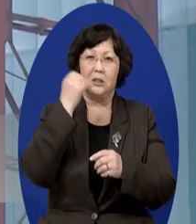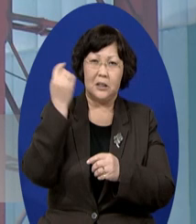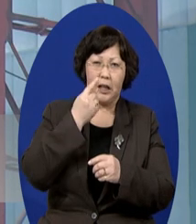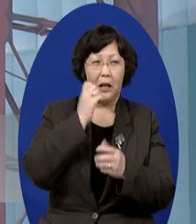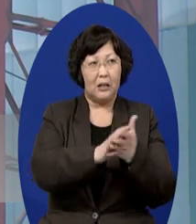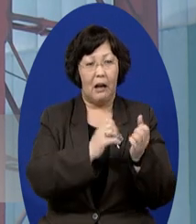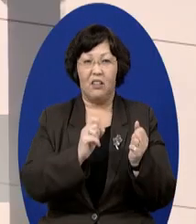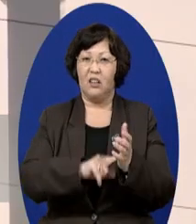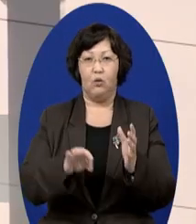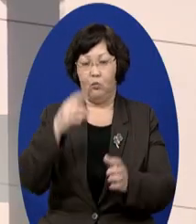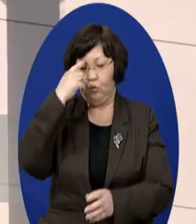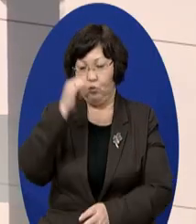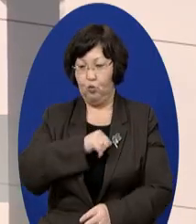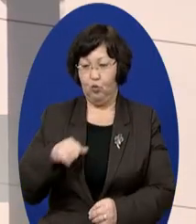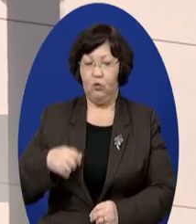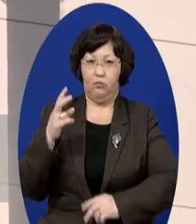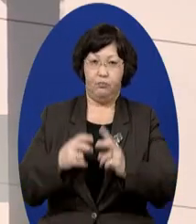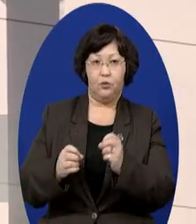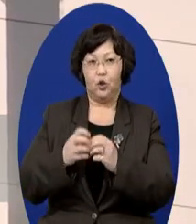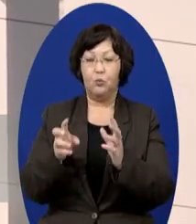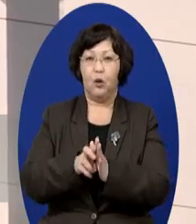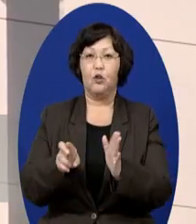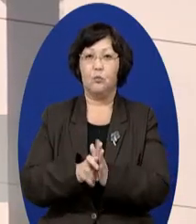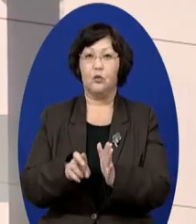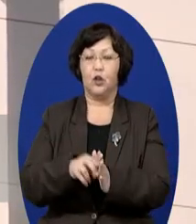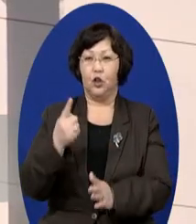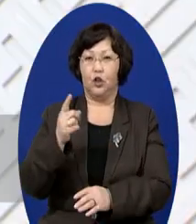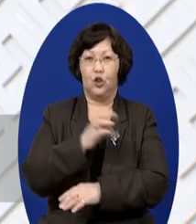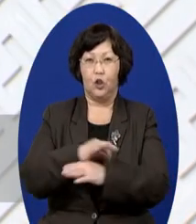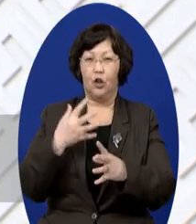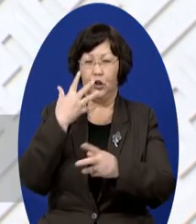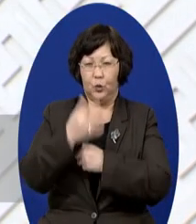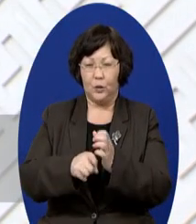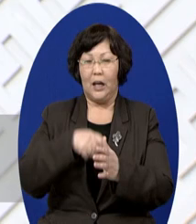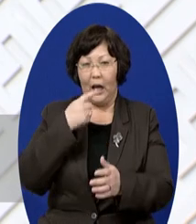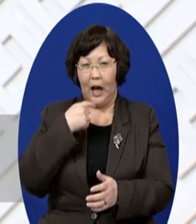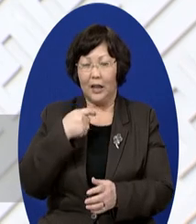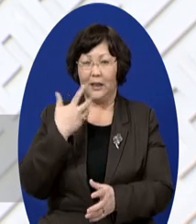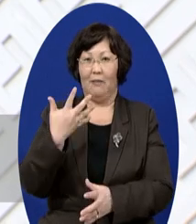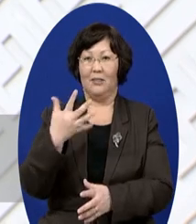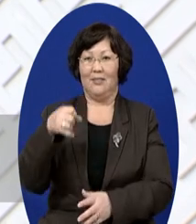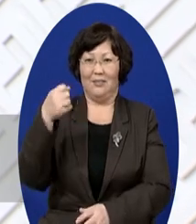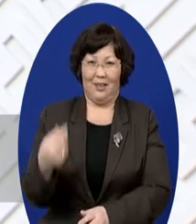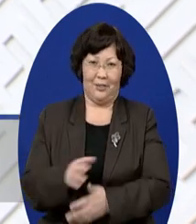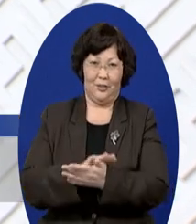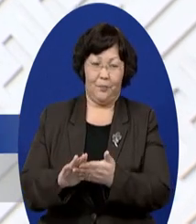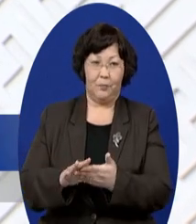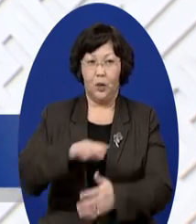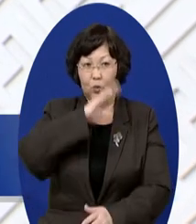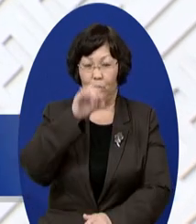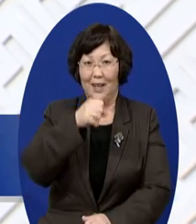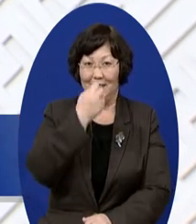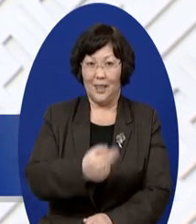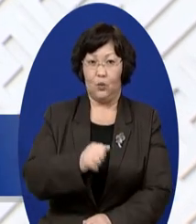гэлээ. Олон жил яригдсан хүлээлт үүсгэсэн нэг төсөл бол 5 дугаар цахилгаан станц. Ерөөсөөл дулааны цахилгаан станц 3-ийн дэд үтцийг